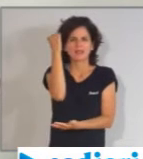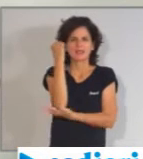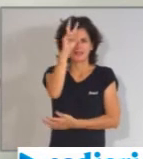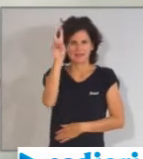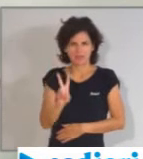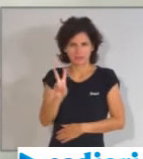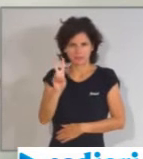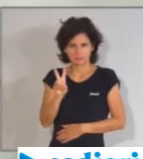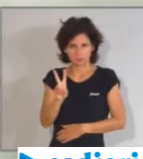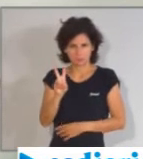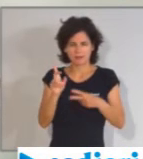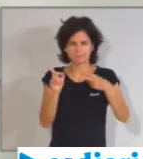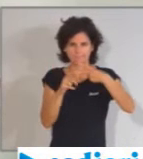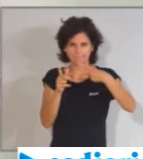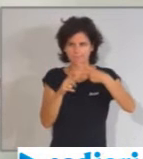investigació